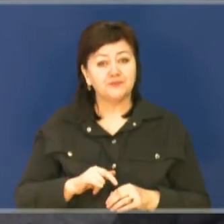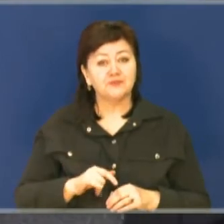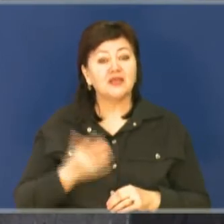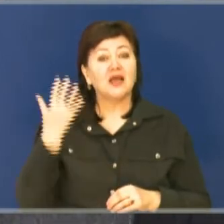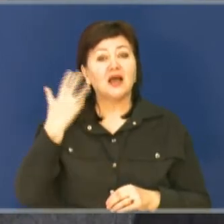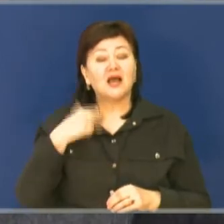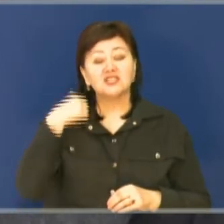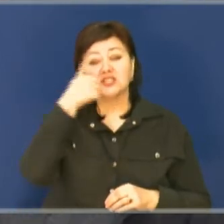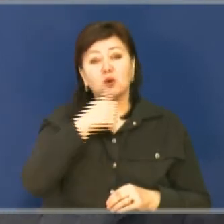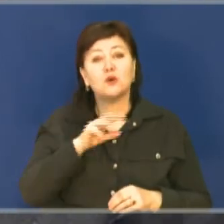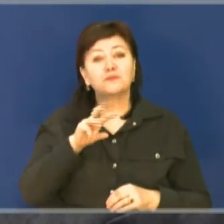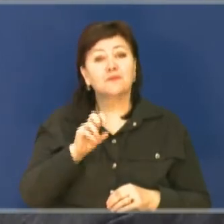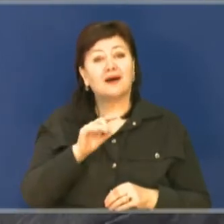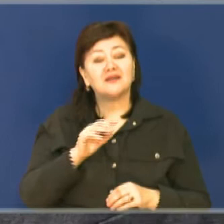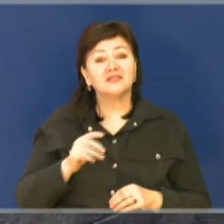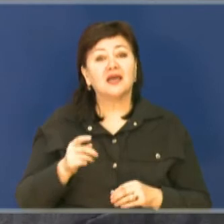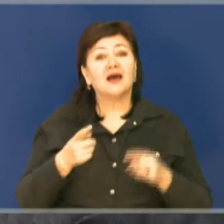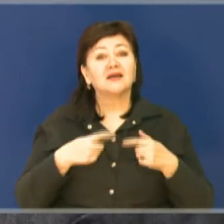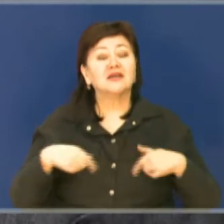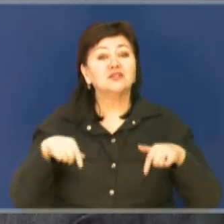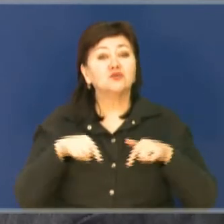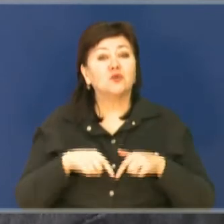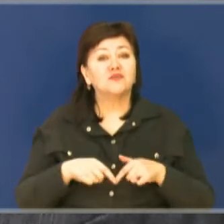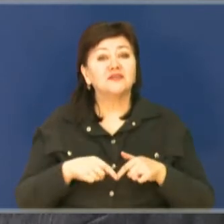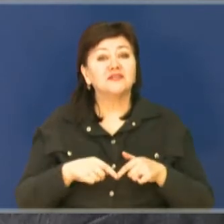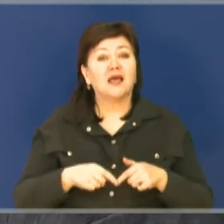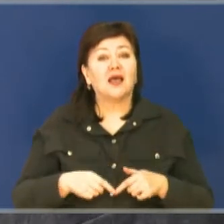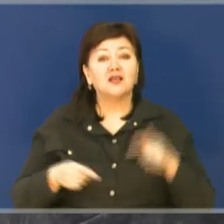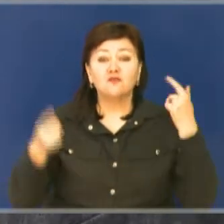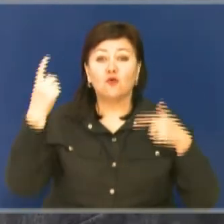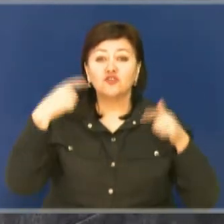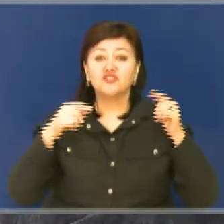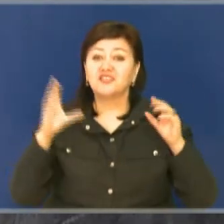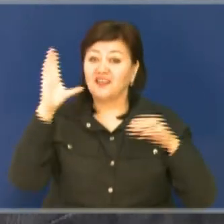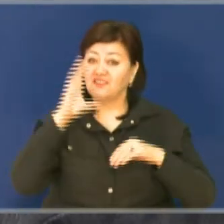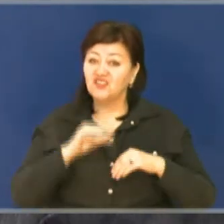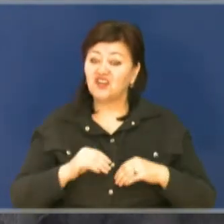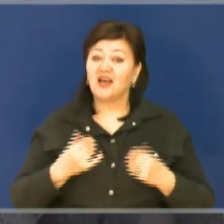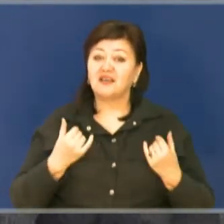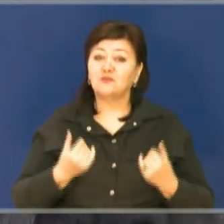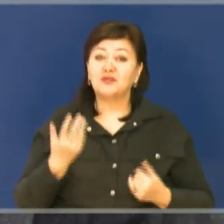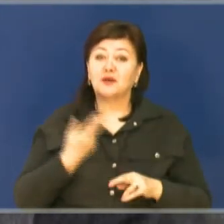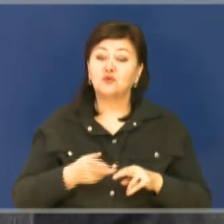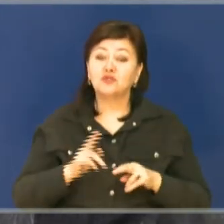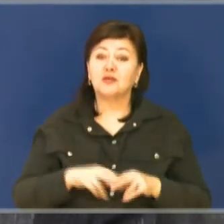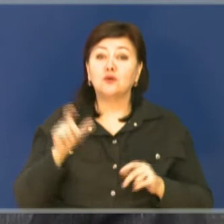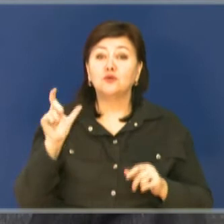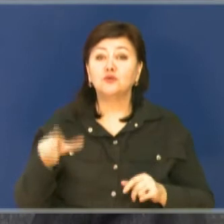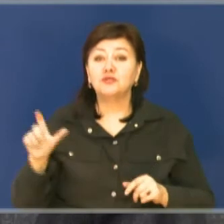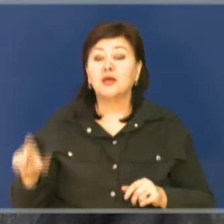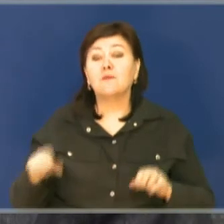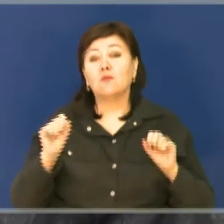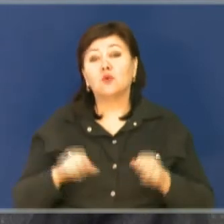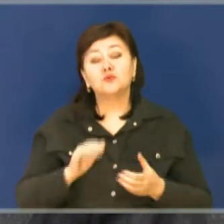Каждый год в марте месяце музей Абая проводил творческие вечера. В этом году мероприятие особенное, потому что люди могут познакомиться с